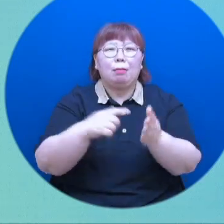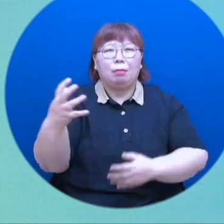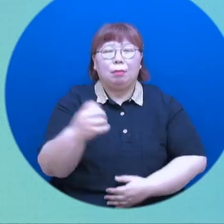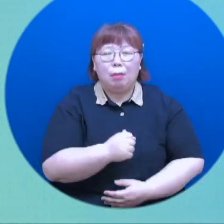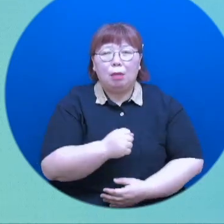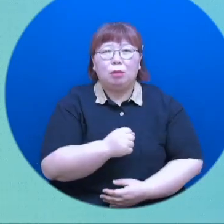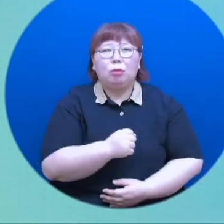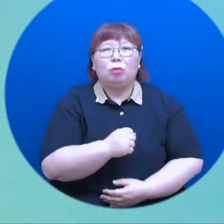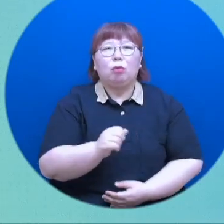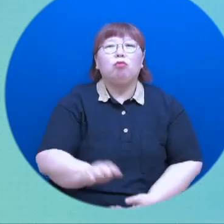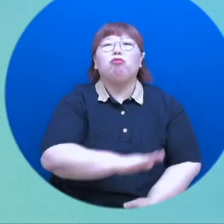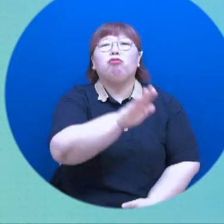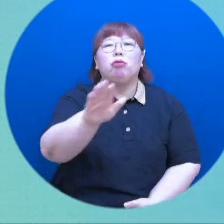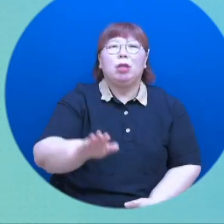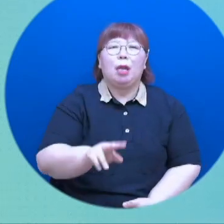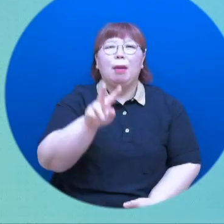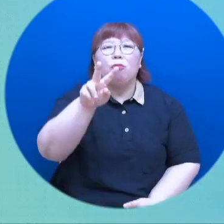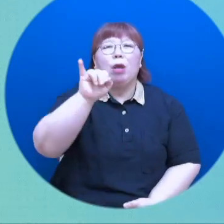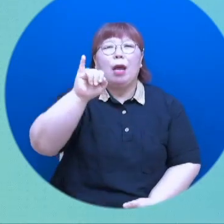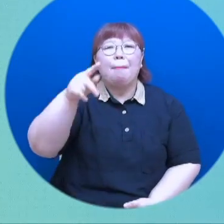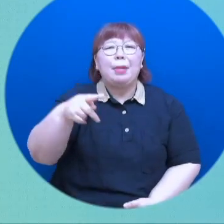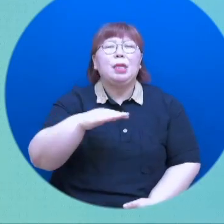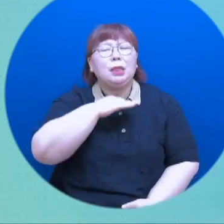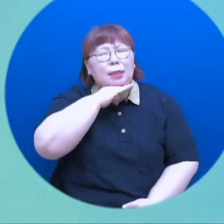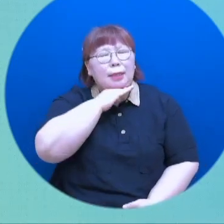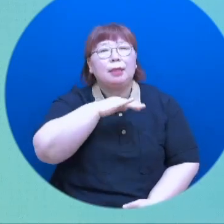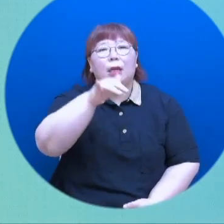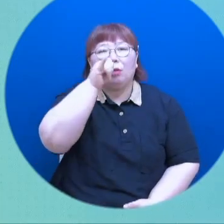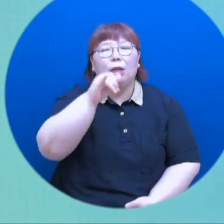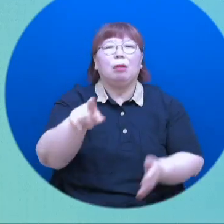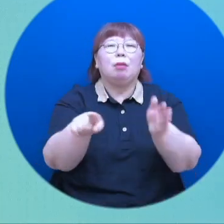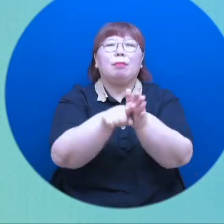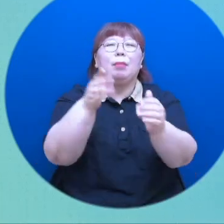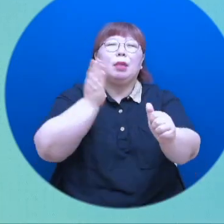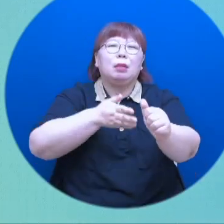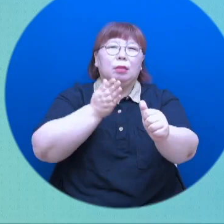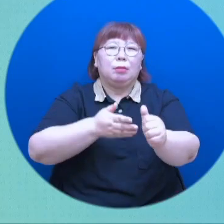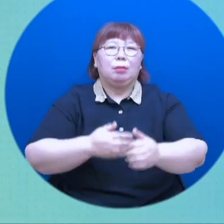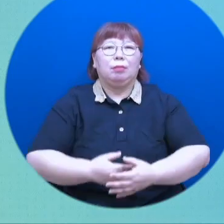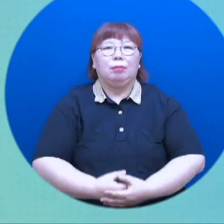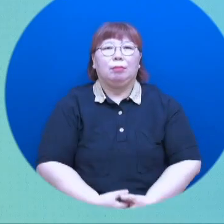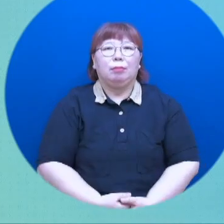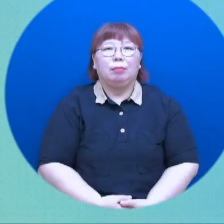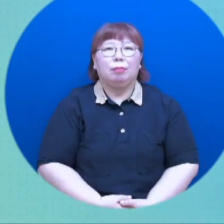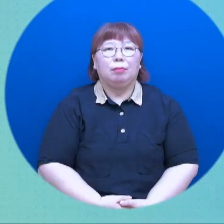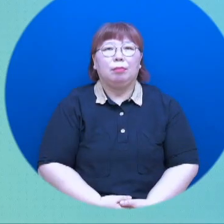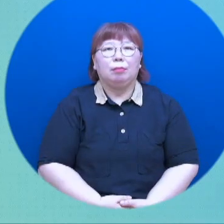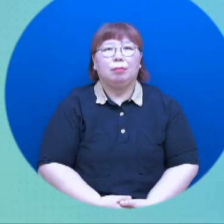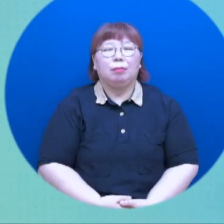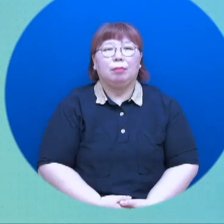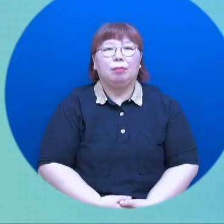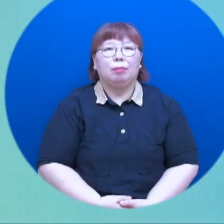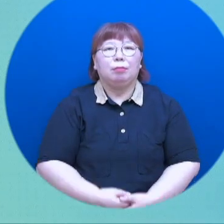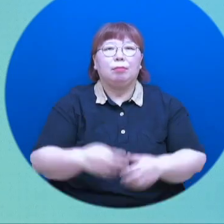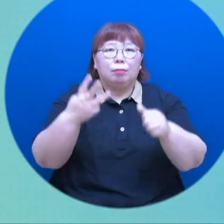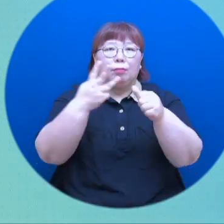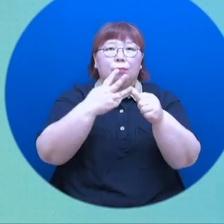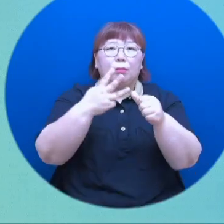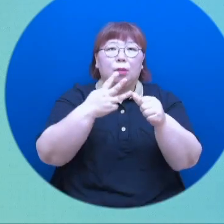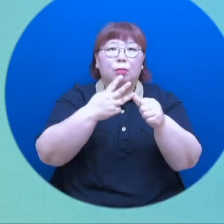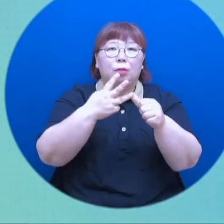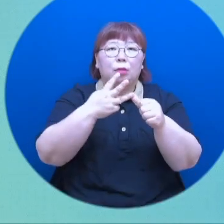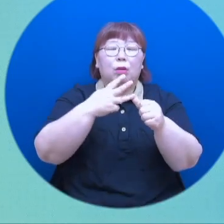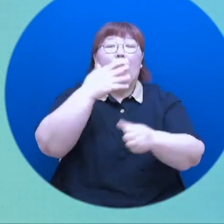우리의 VIP들을 기다리고 있다는 사실을 믿으시기를 주의 이름으로 축원합니다. 세 번째로,